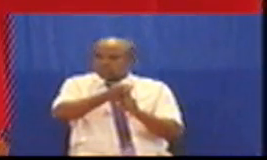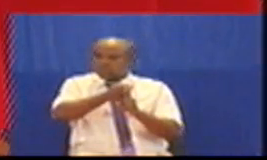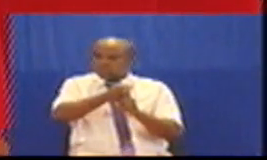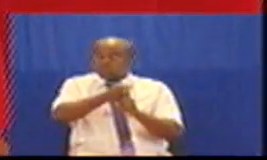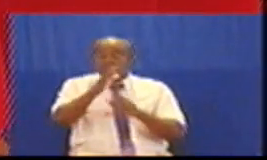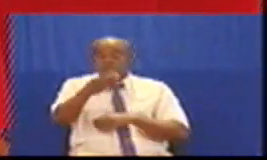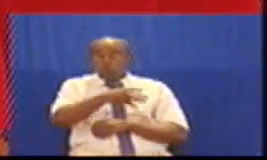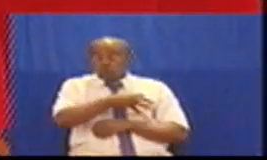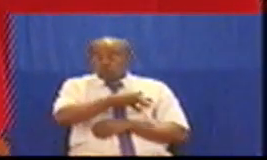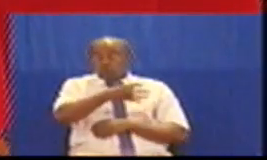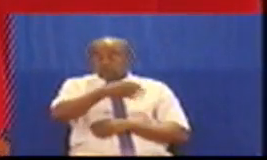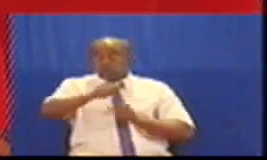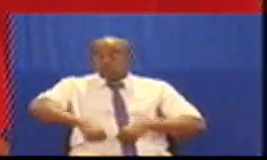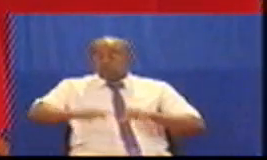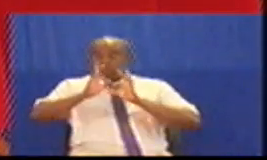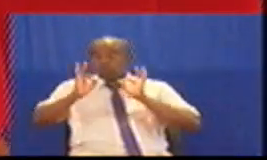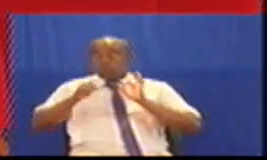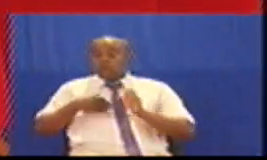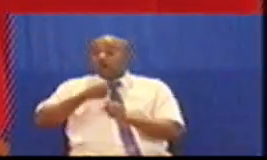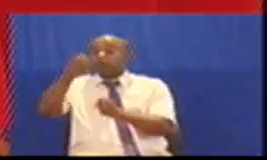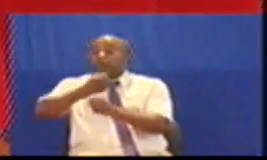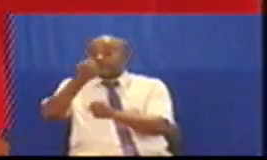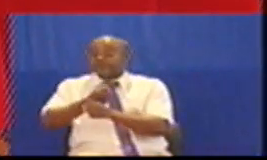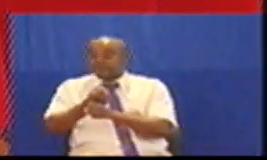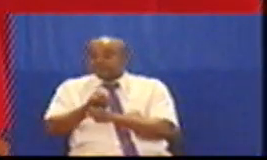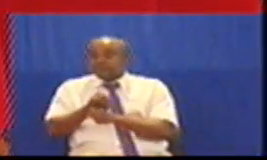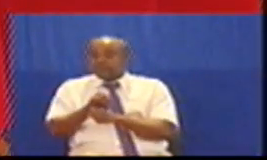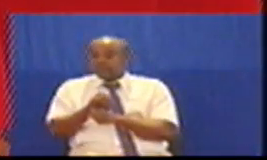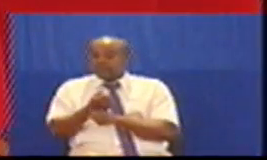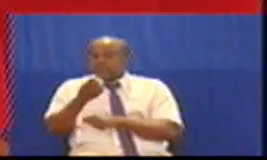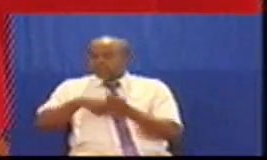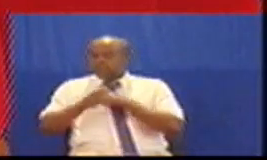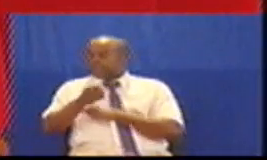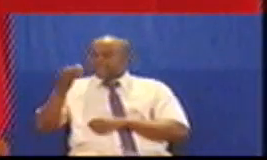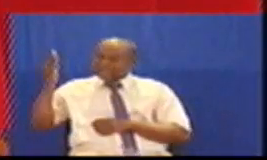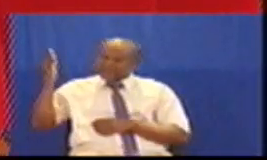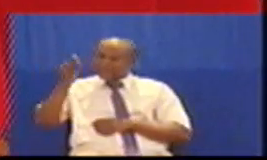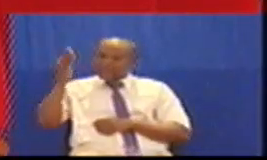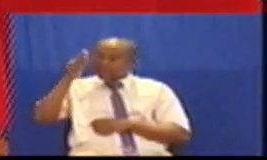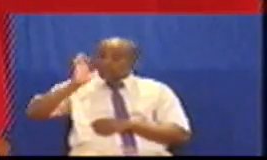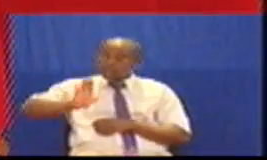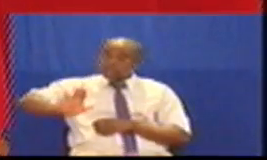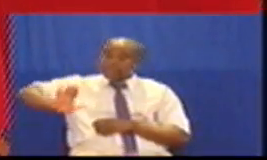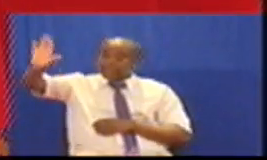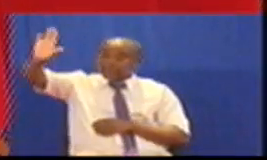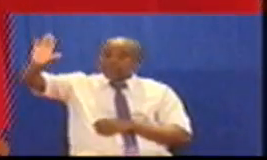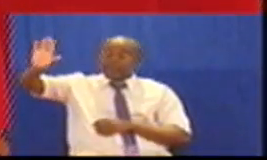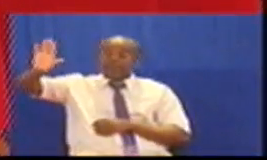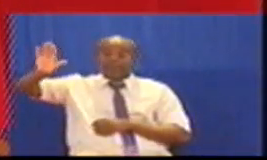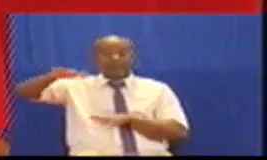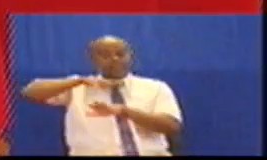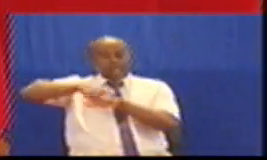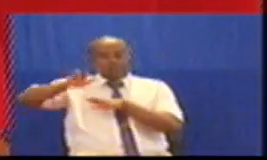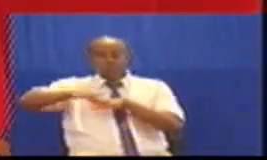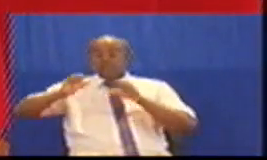wa utawala bora na utumishi katika mmoja ya hotuba zake alieleza kwamba kati ya sifa ambazo